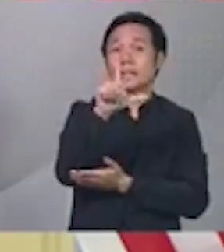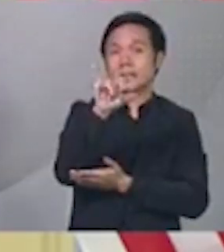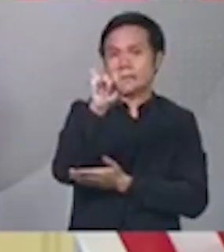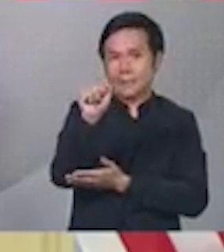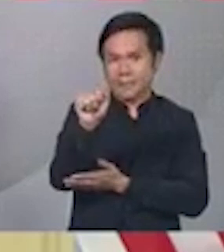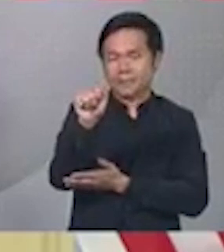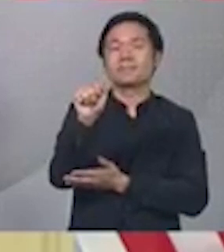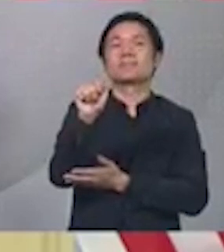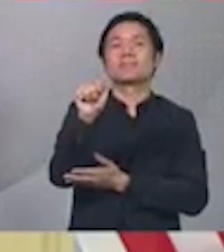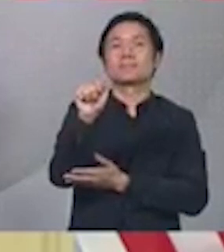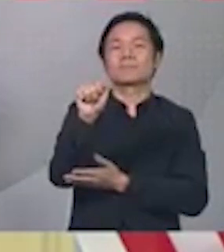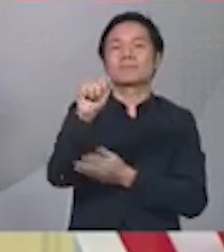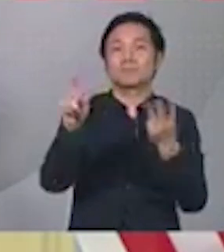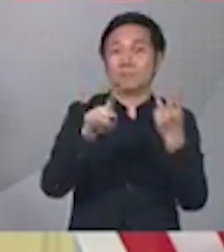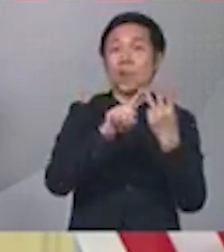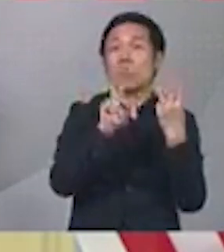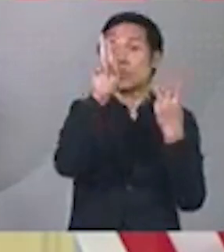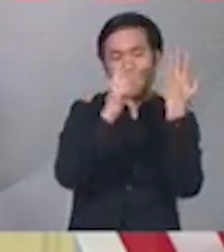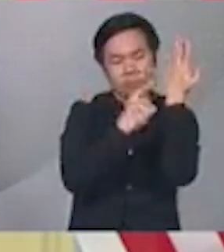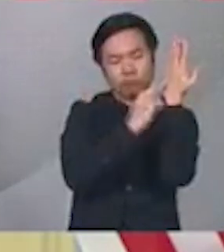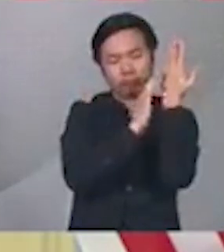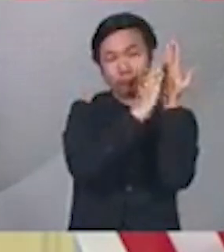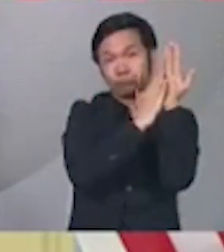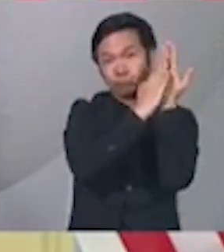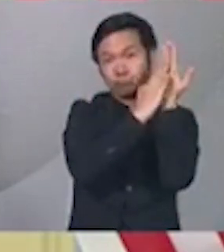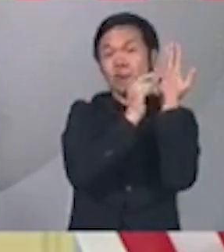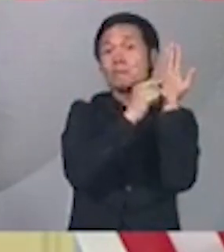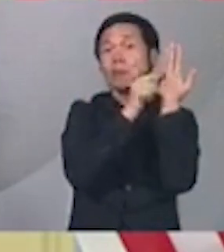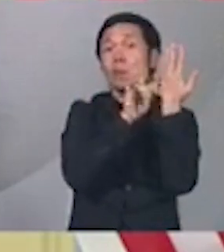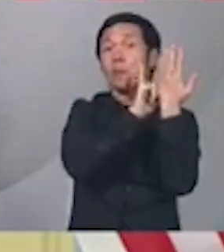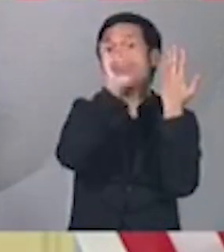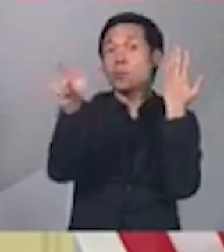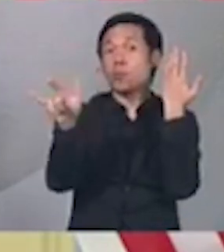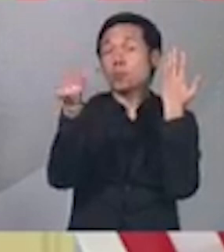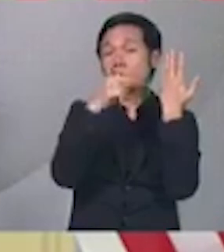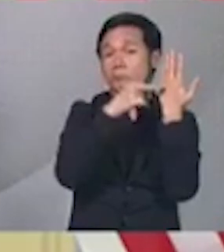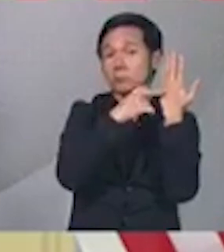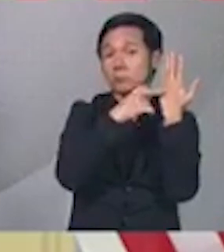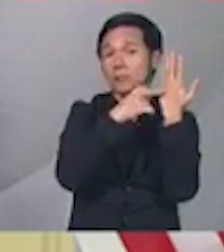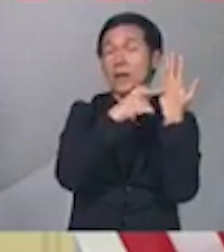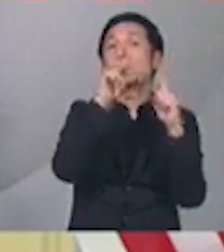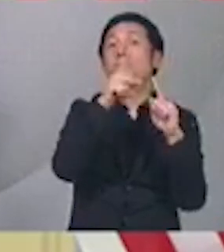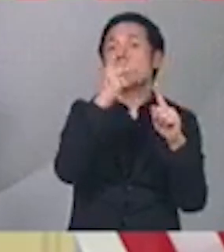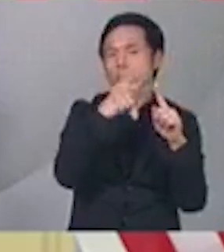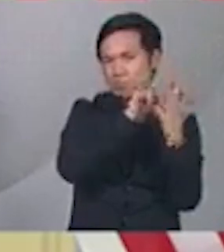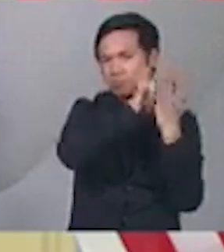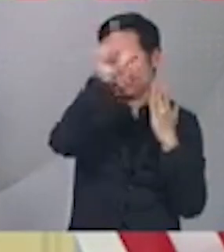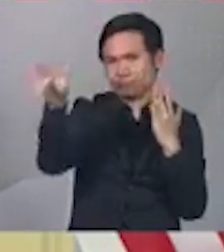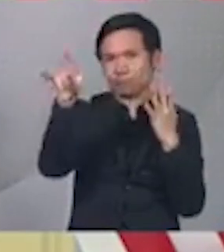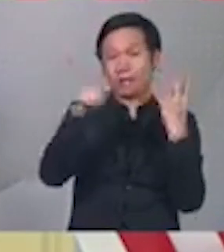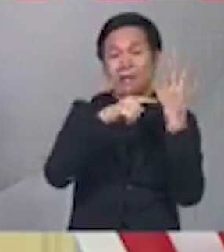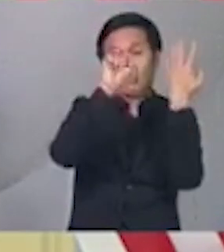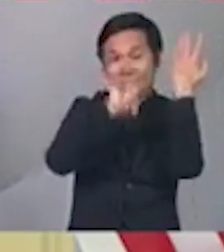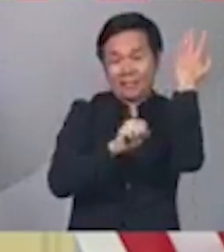kedelai bagi zutara mereka akan diterbangkan dari lapangan terbang antarabangsa Pulau Pinang dan